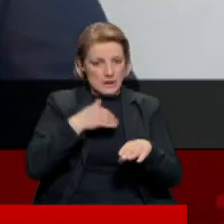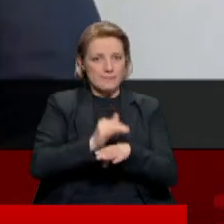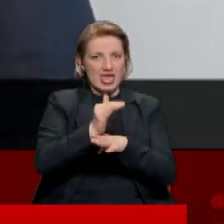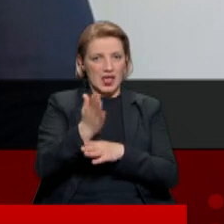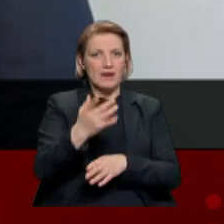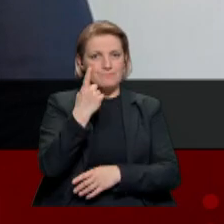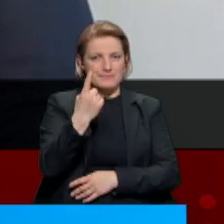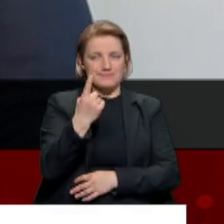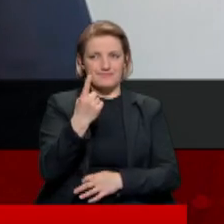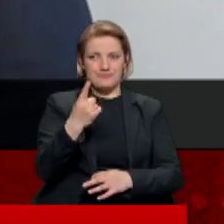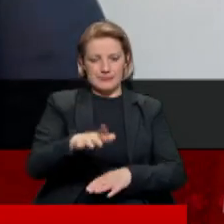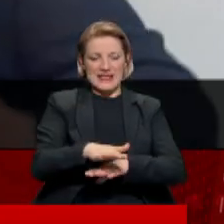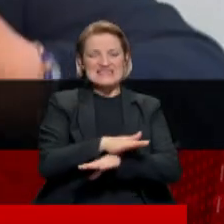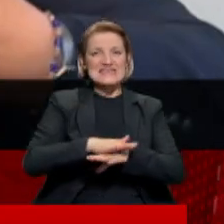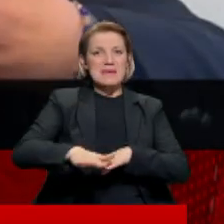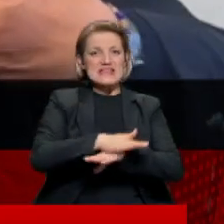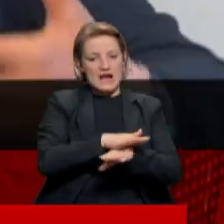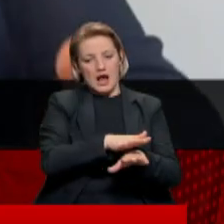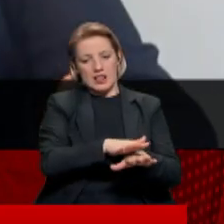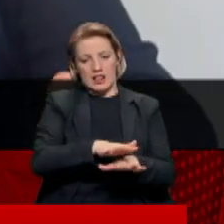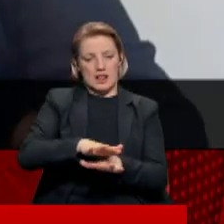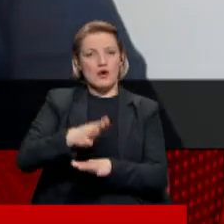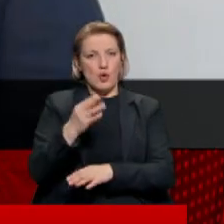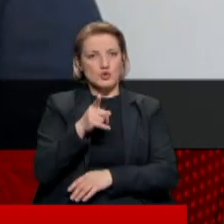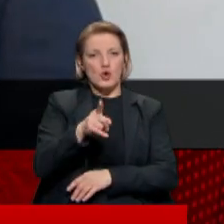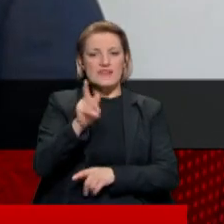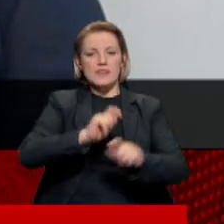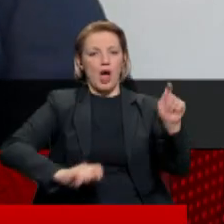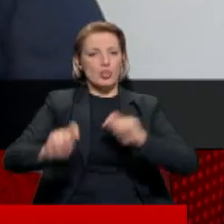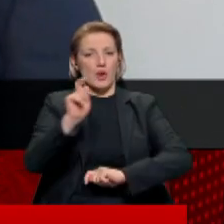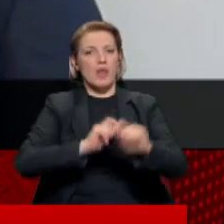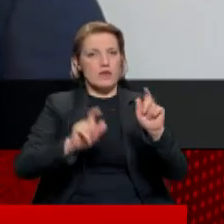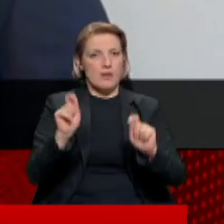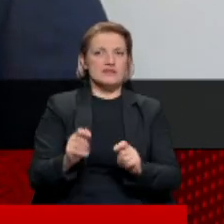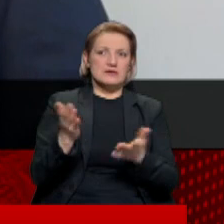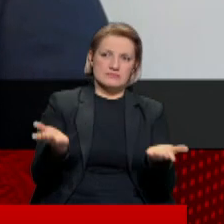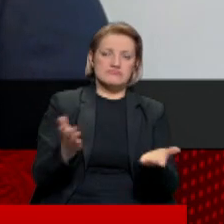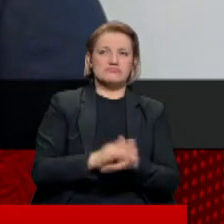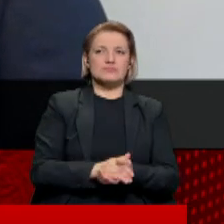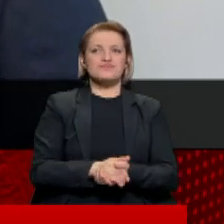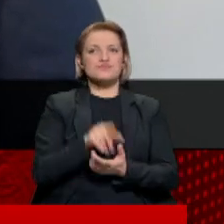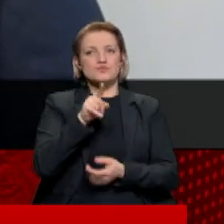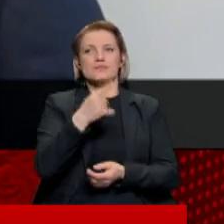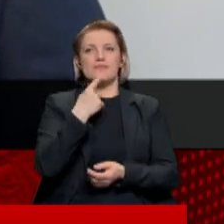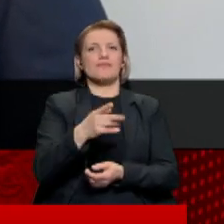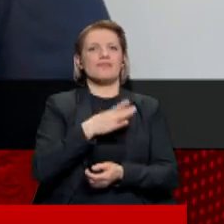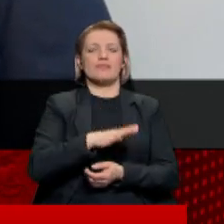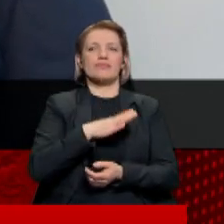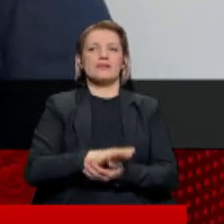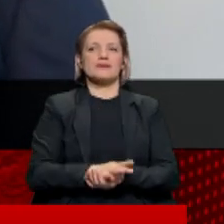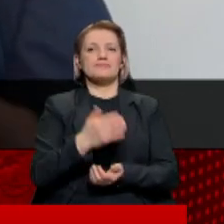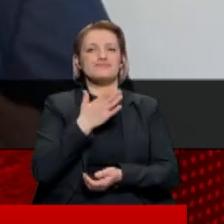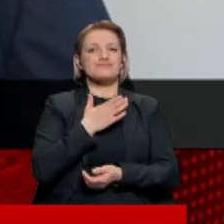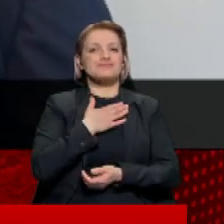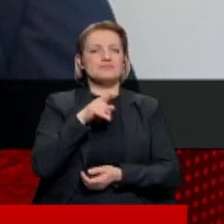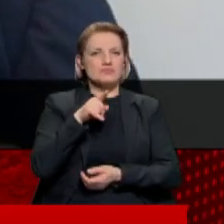Bir kez bu zemin kayması oldu ve orada bir tadilat yapıldı falan filan. Yani şunu söylemek istiyorum. Biz